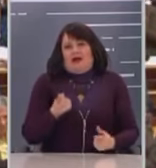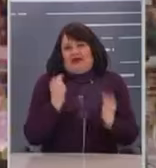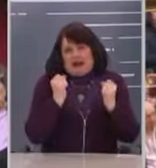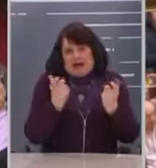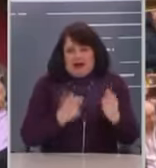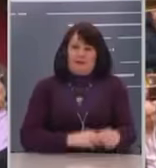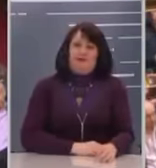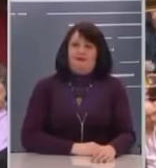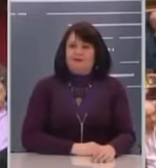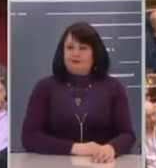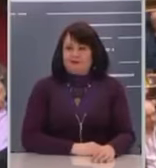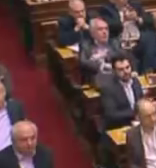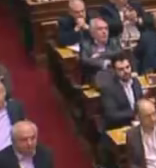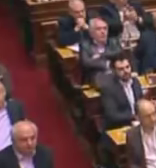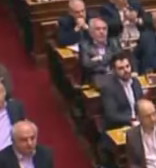υγεία.